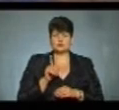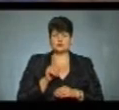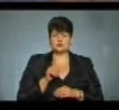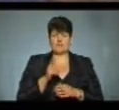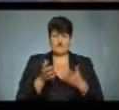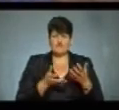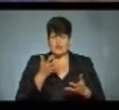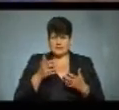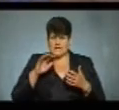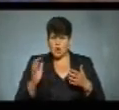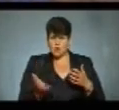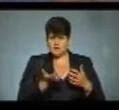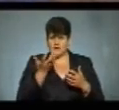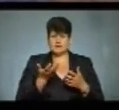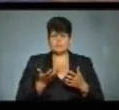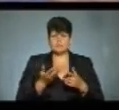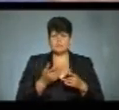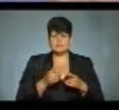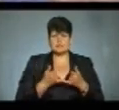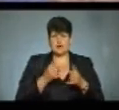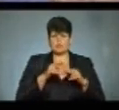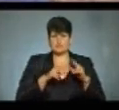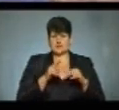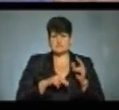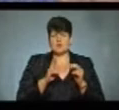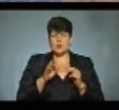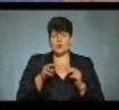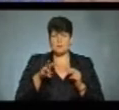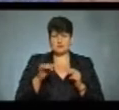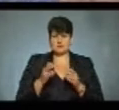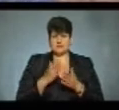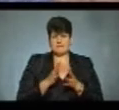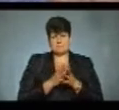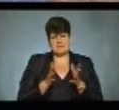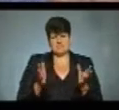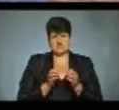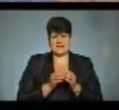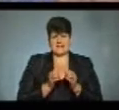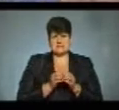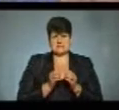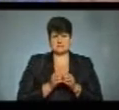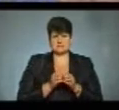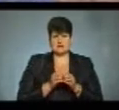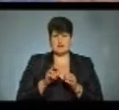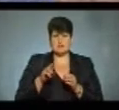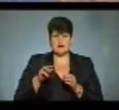який виритий під будівництвом меморіального комплексу, відніється більше 10